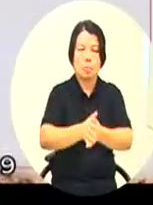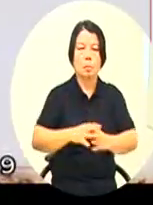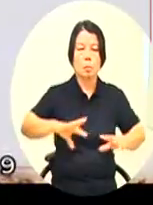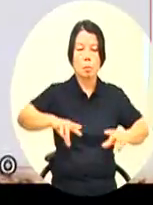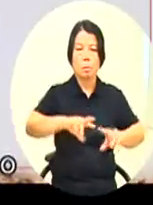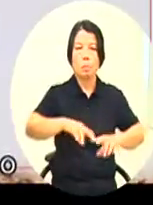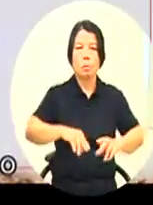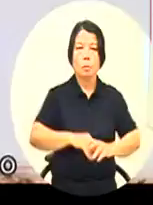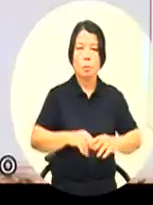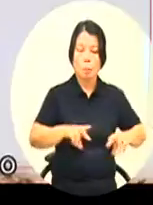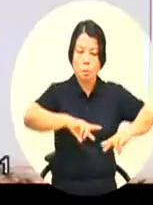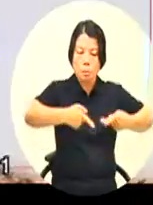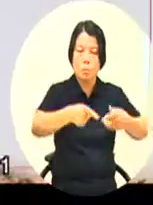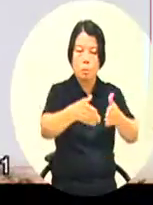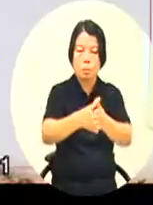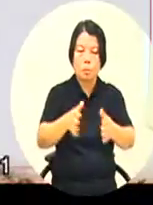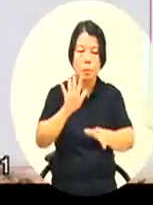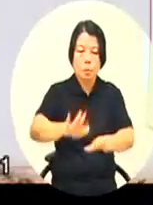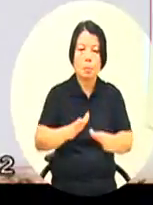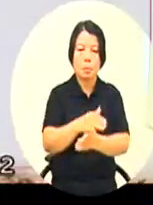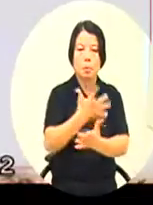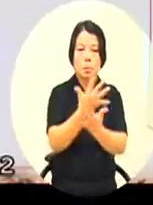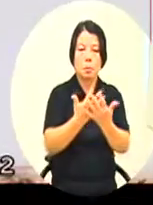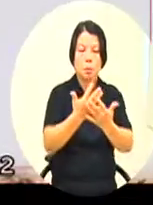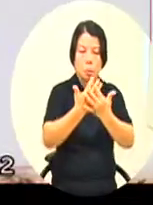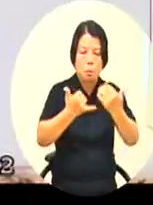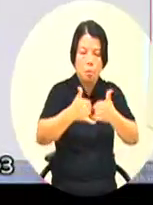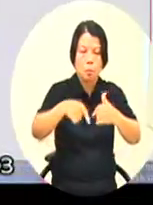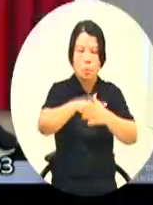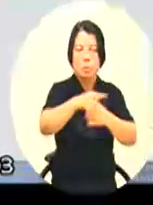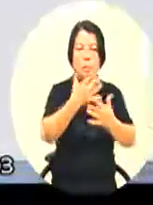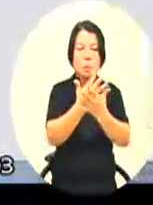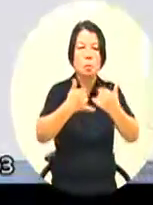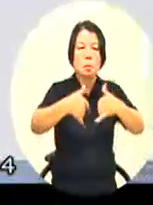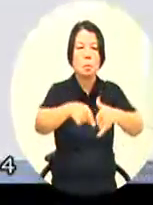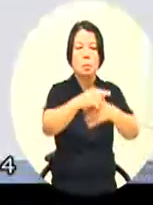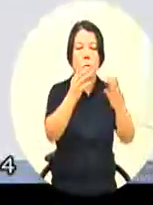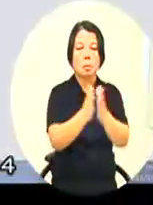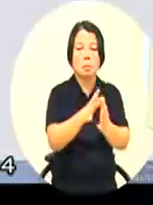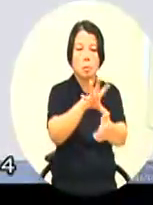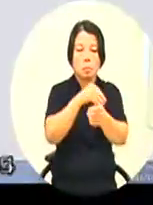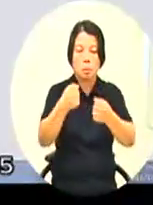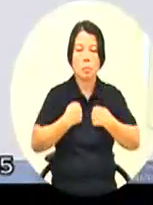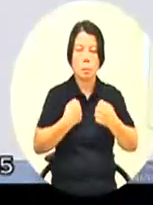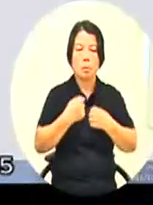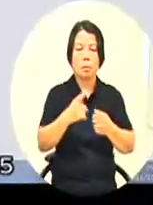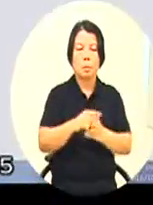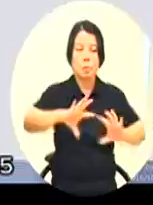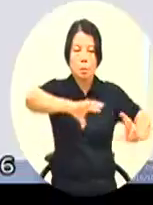只在于说我们怎么样把我们线上课程做更精进更国际化的一个创新